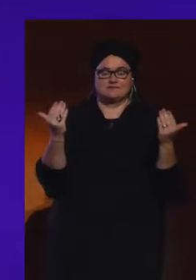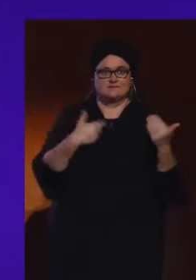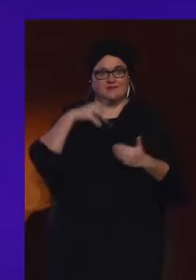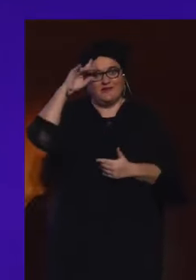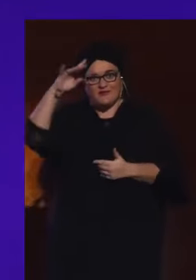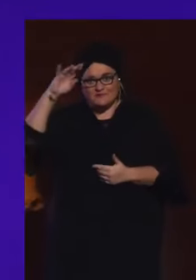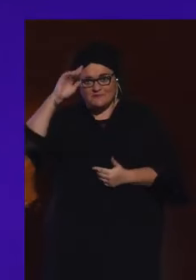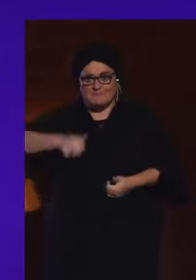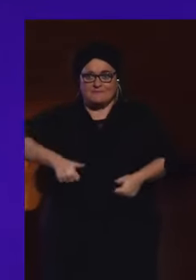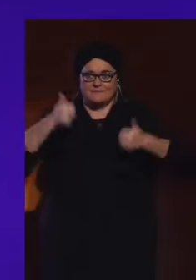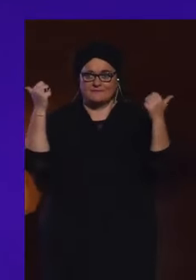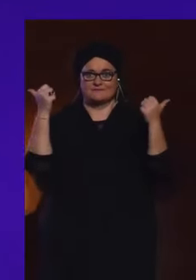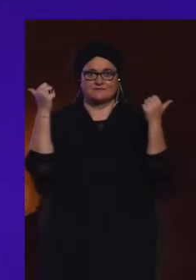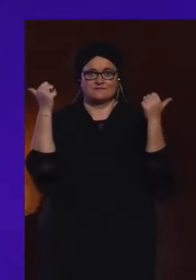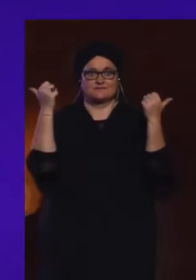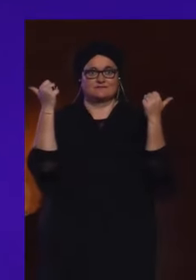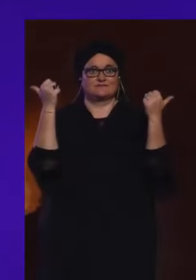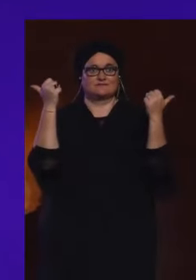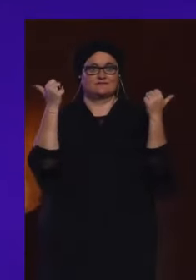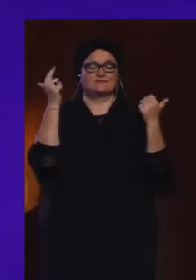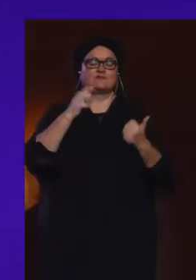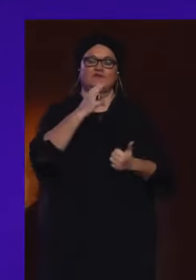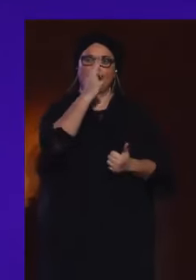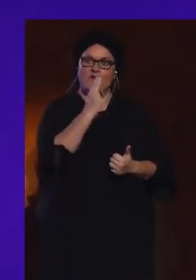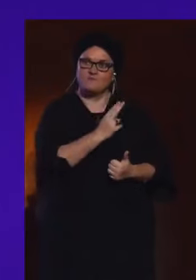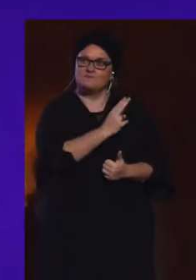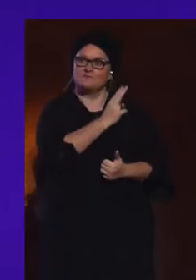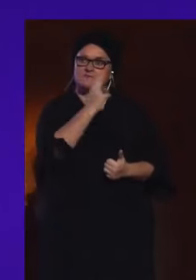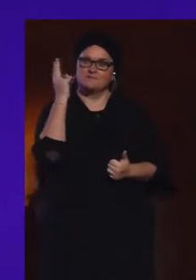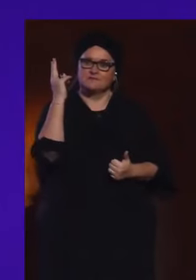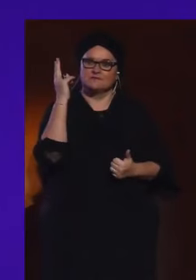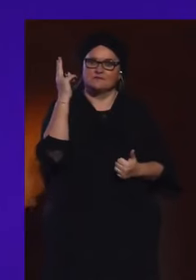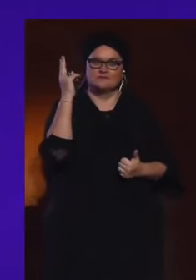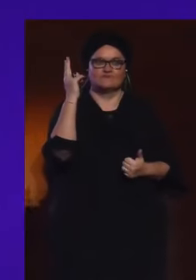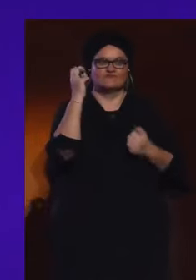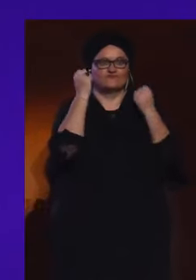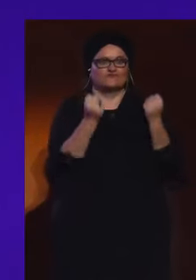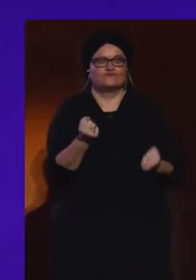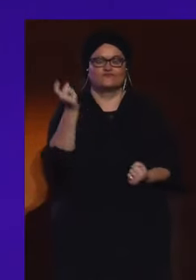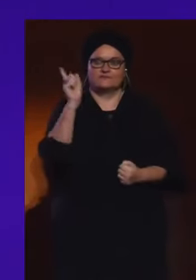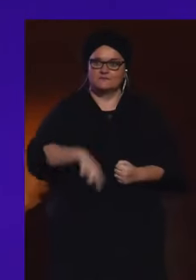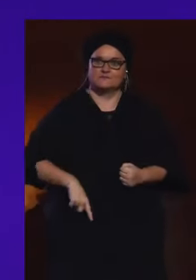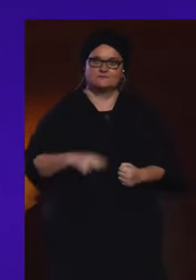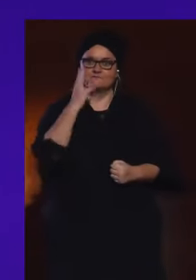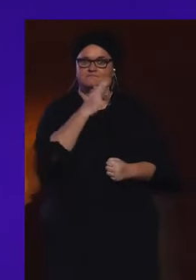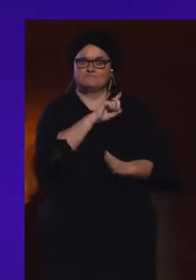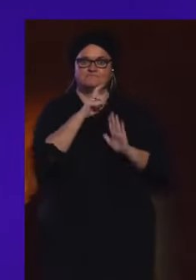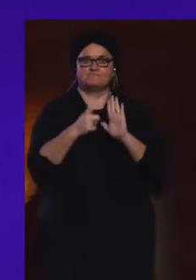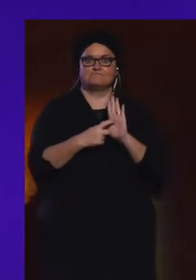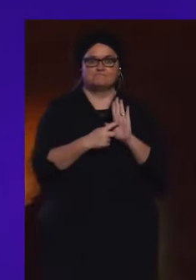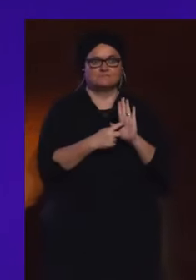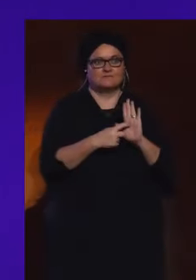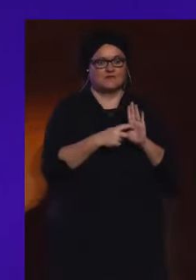ilusio gehiagorekin gaudela, eta batez ere konpromisoz, konpromiso handiz, erabateko konpromisoz aurrez